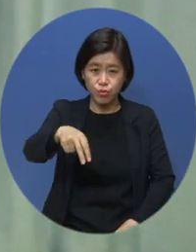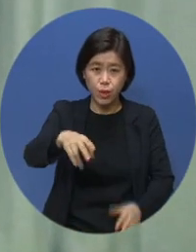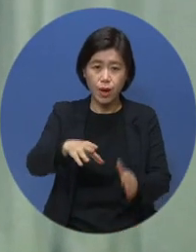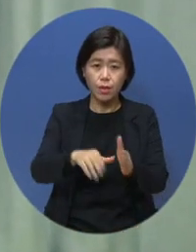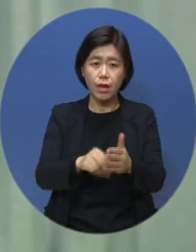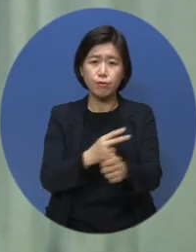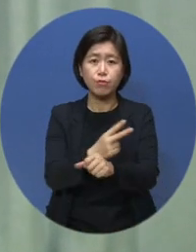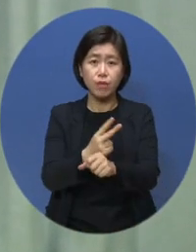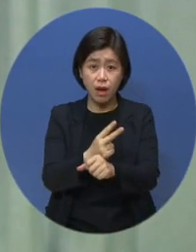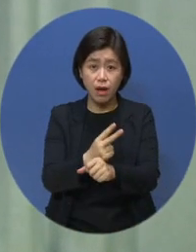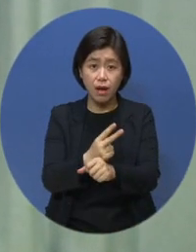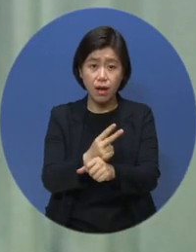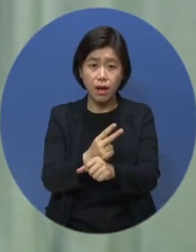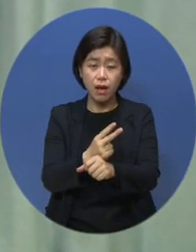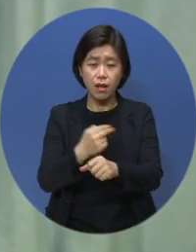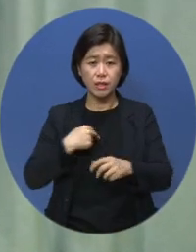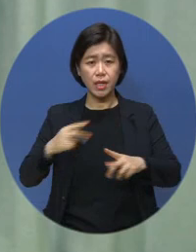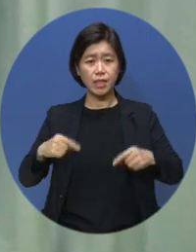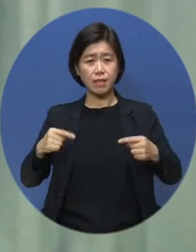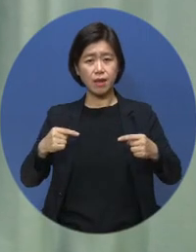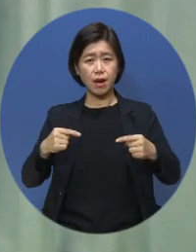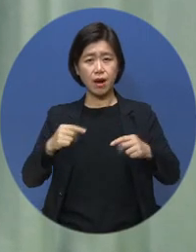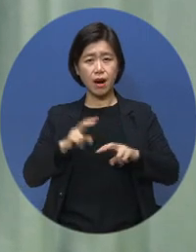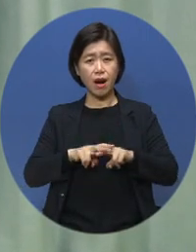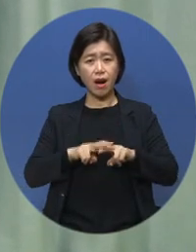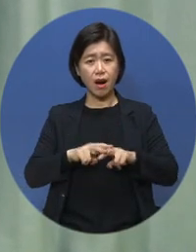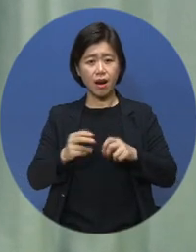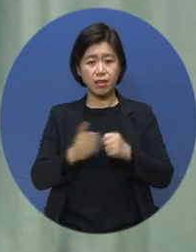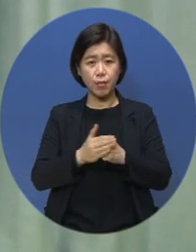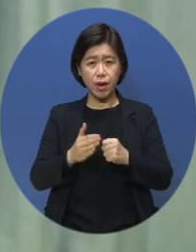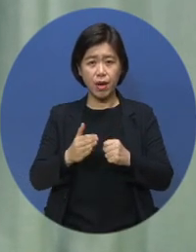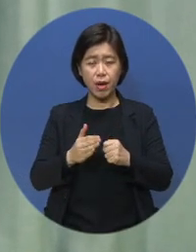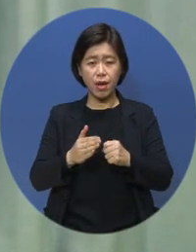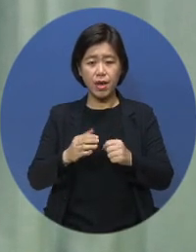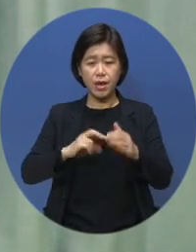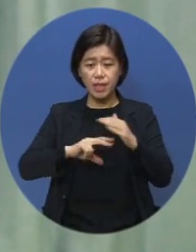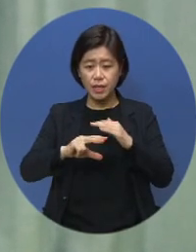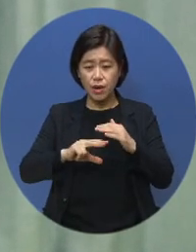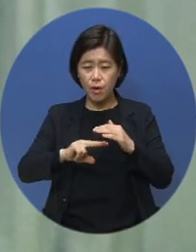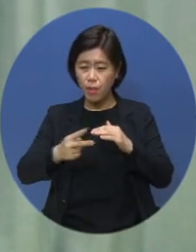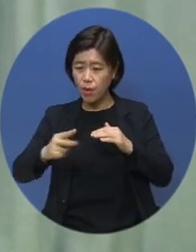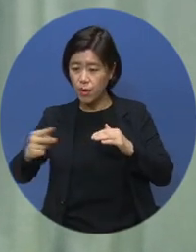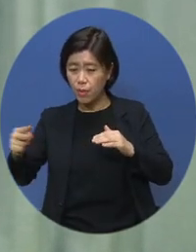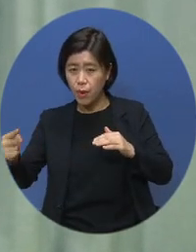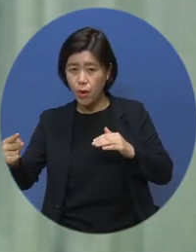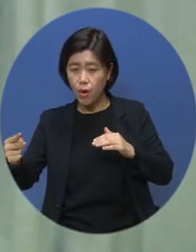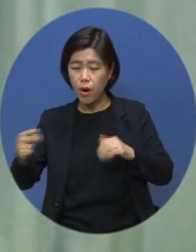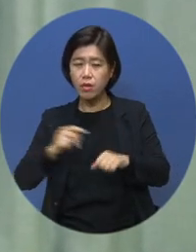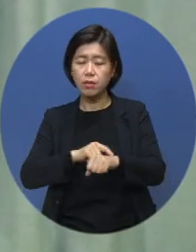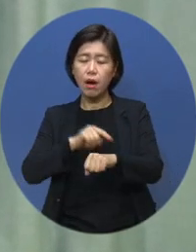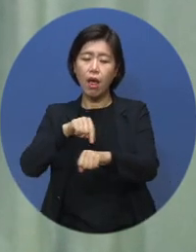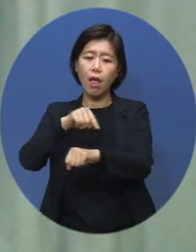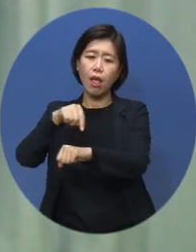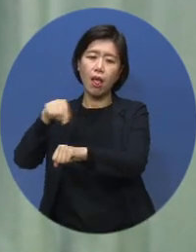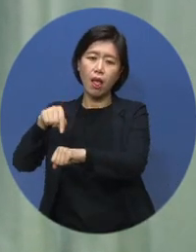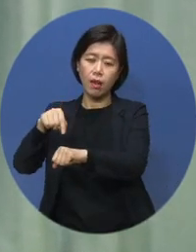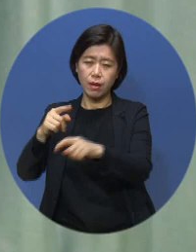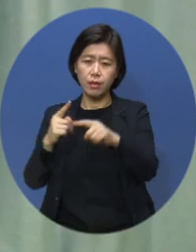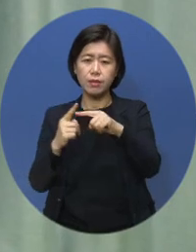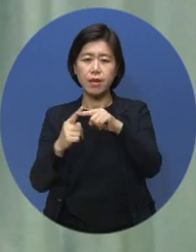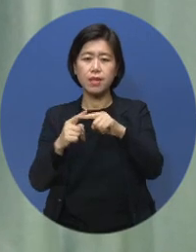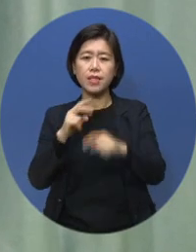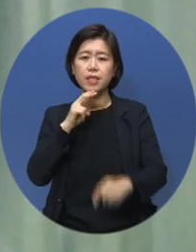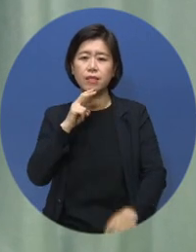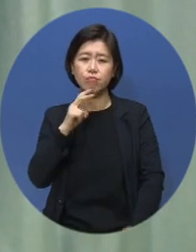장애인들을 환생 하는데 시간이 더 걸려요 그 여기에서 플러스 플러스 최소한 20분 정도 더 해야